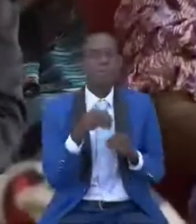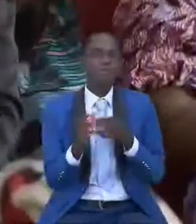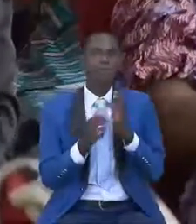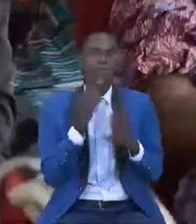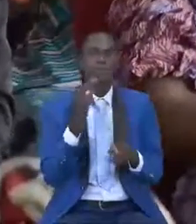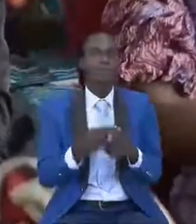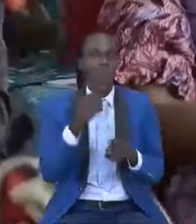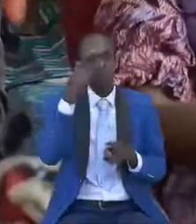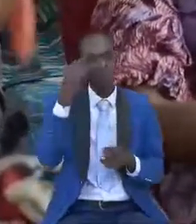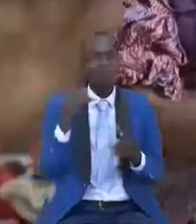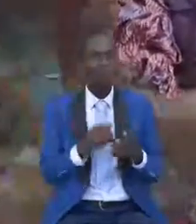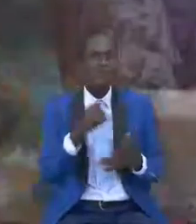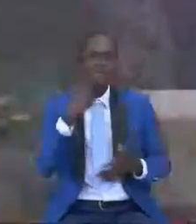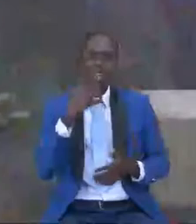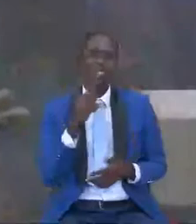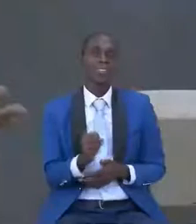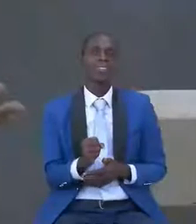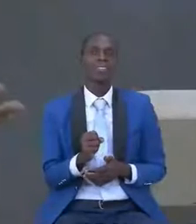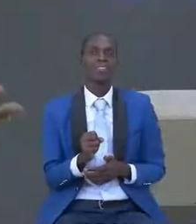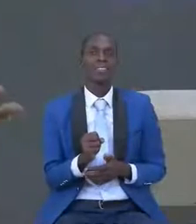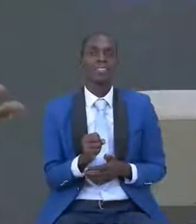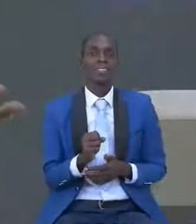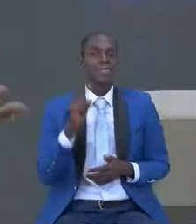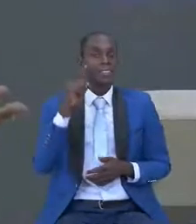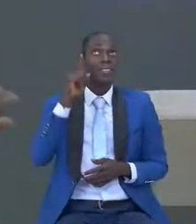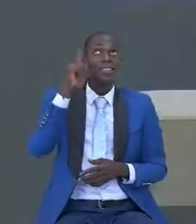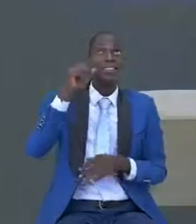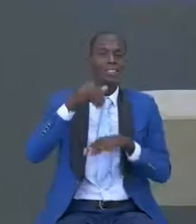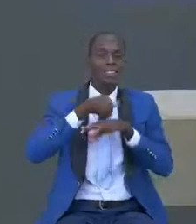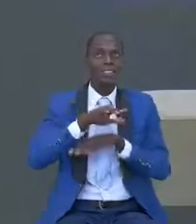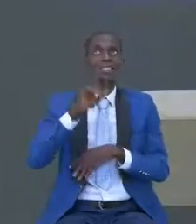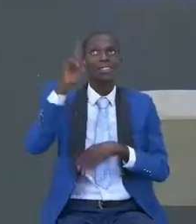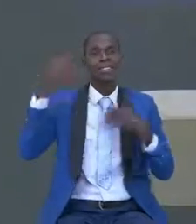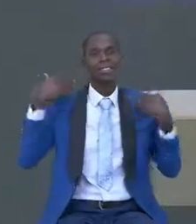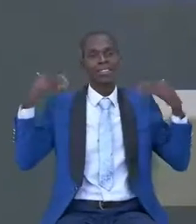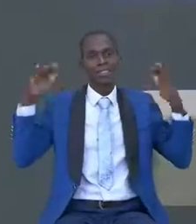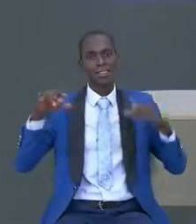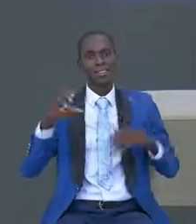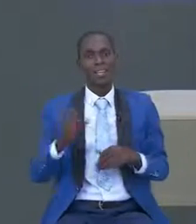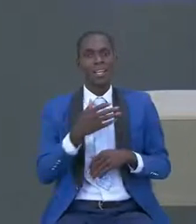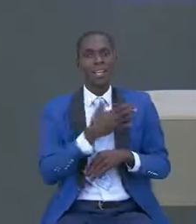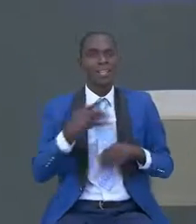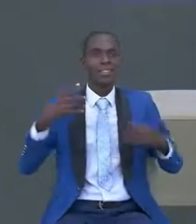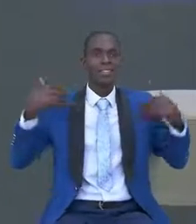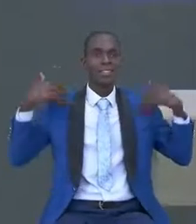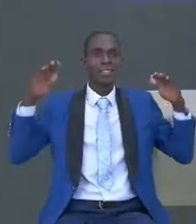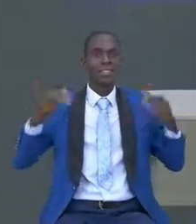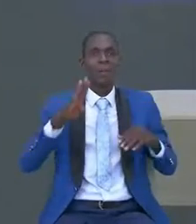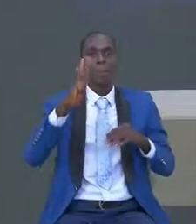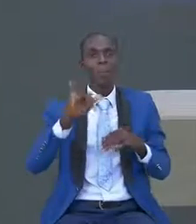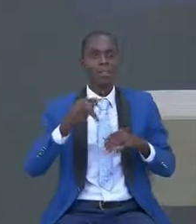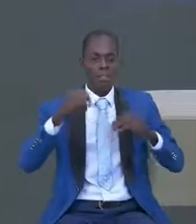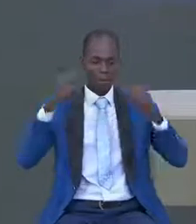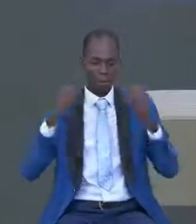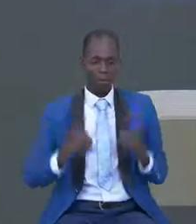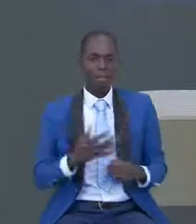Parce qu'il dit, il a envoyé son ange, et l'ange, par la